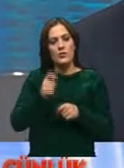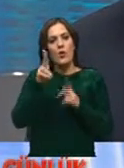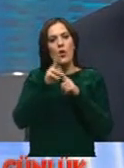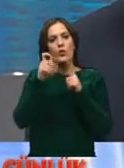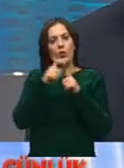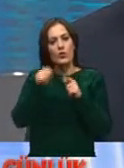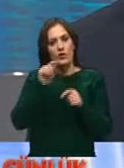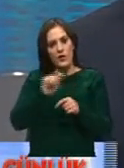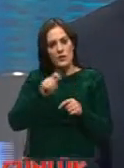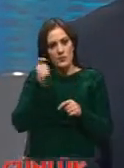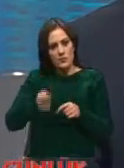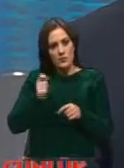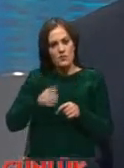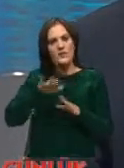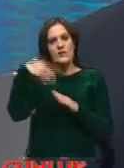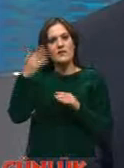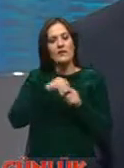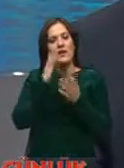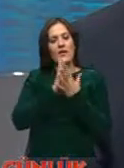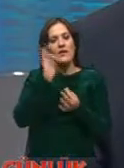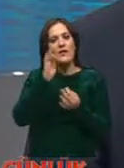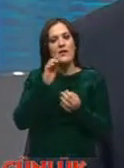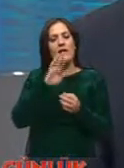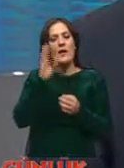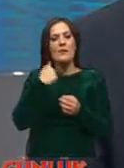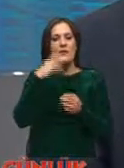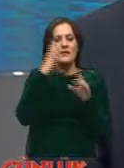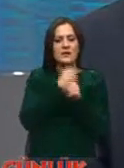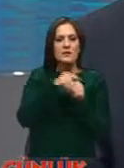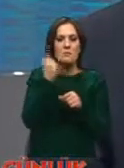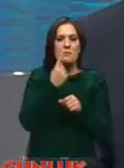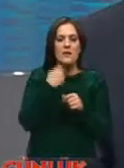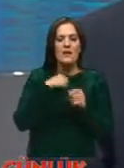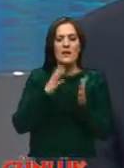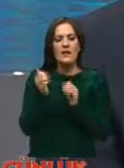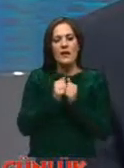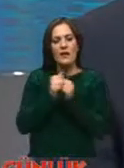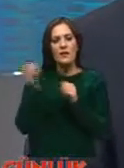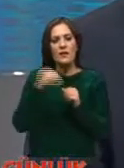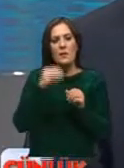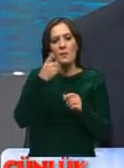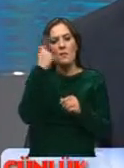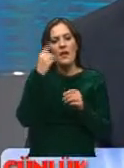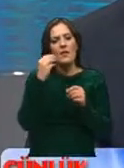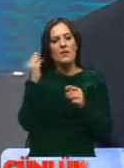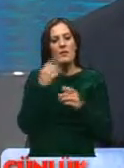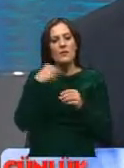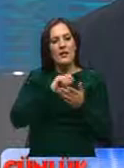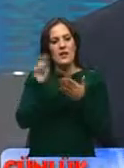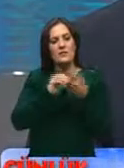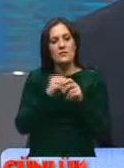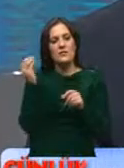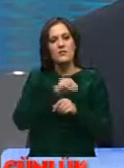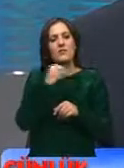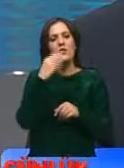yazmak zorundasınız. Dışarıdan hani çaktırmadan bir şeyler yandan getirip belli başlı yazılımları oraya eklemek yani